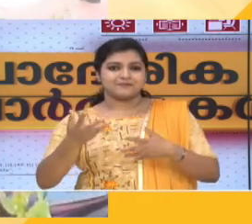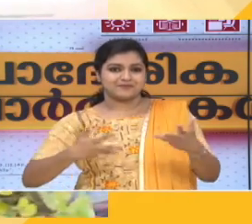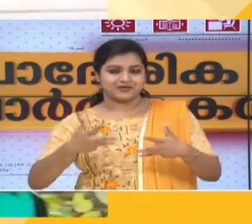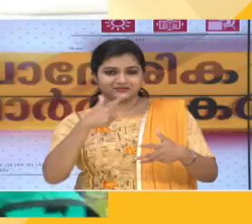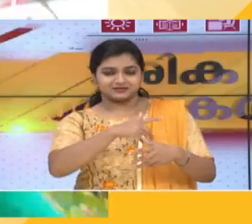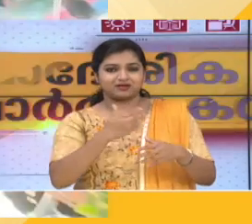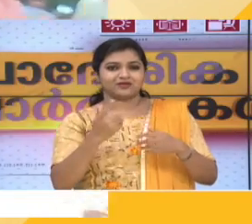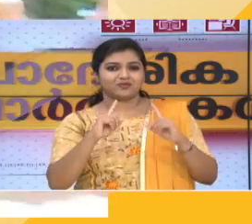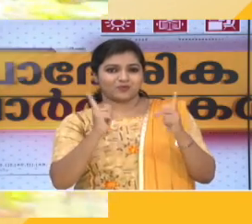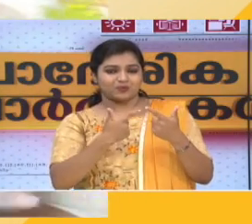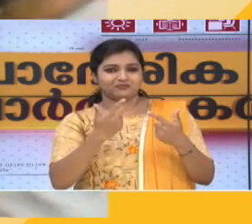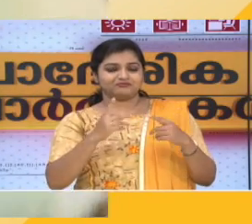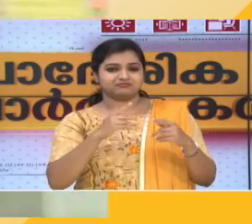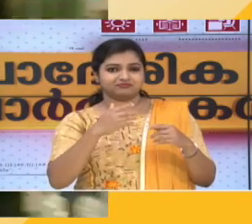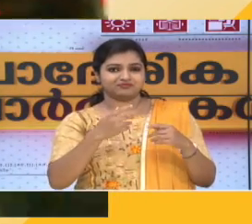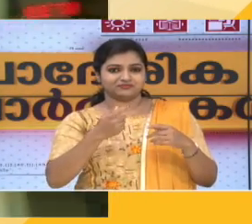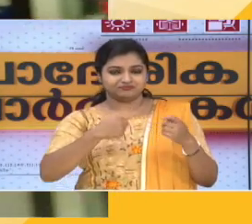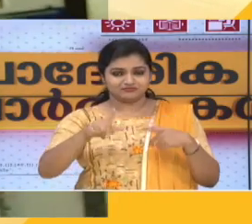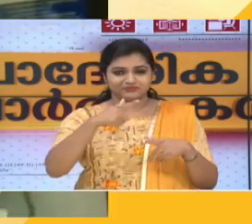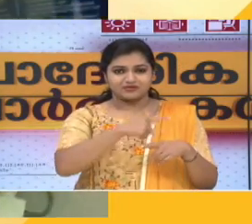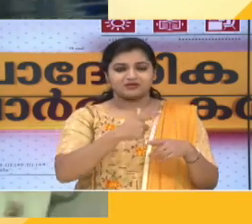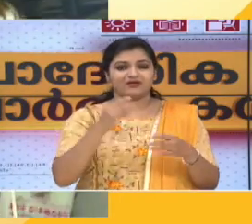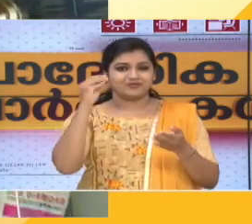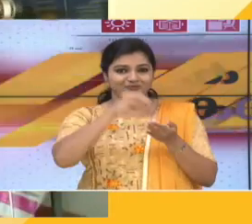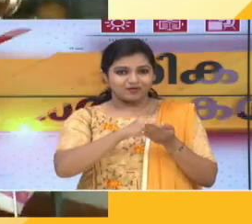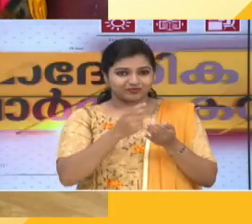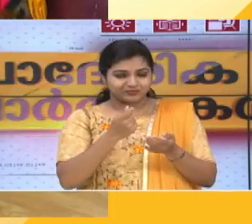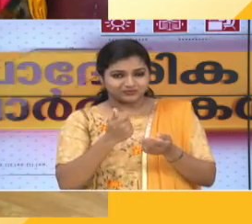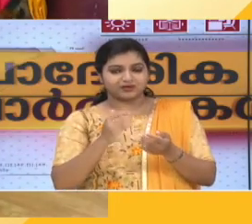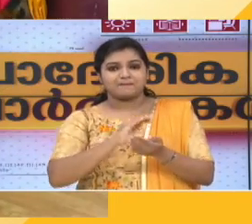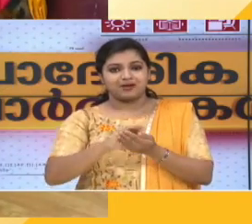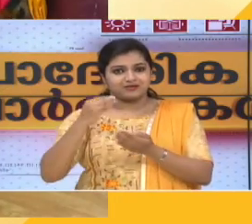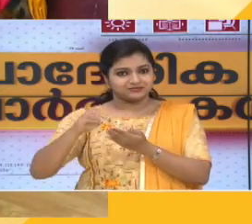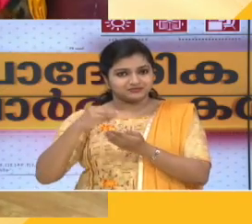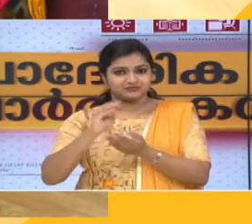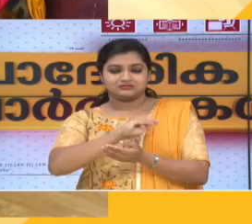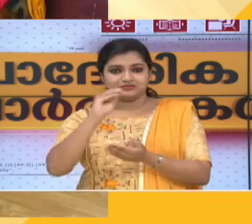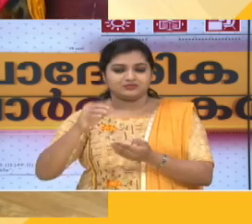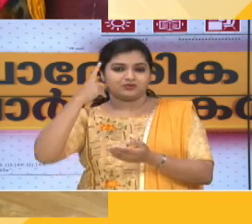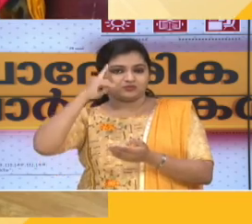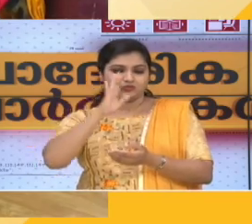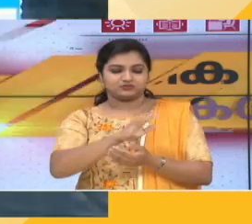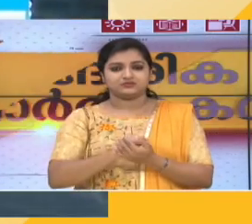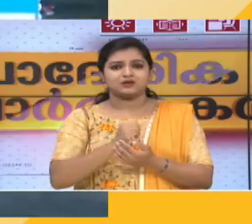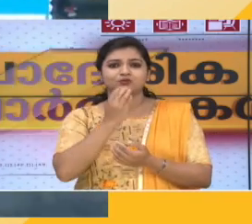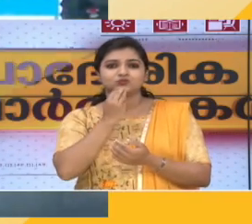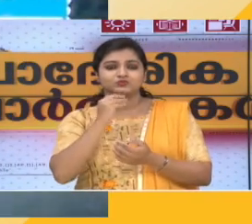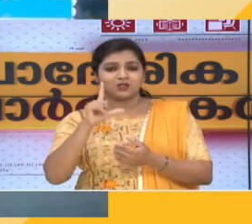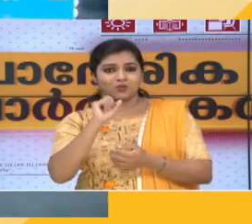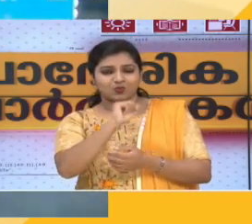ലഭിക്കുന്ന കടകളുടെ മുൻകൂർത്തുകയും ബാങ്ക് അടവിലേക്ക് നൽകാനാണ് തീരുമാനം. അതിനിടയിൽ മുസ്ലിം ലീഗ് ഭരിക്കുന്ന നഗരസഭയുടെ ഉടമസ്ഥതയിലുള്ള